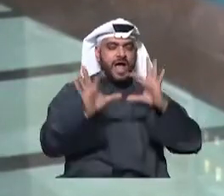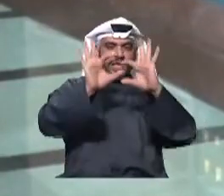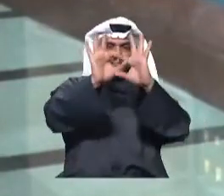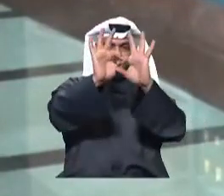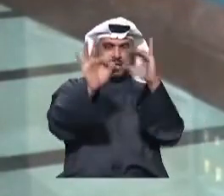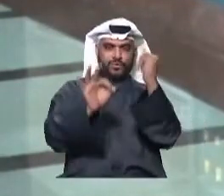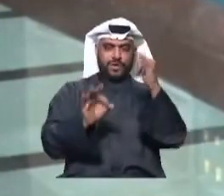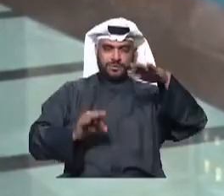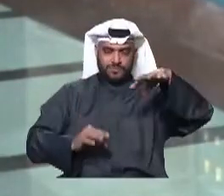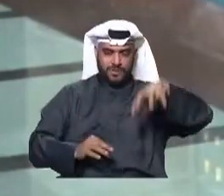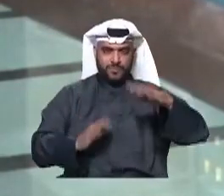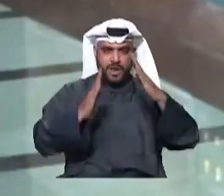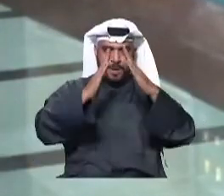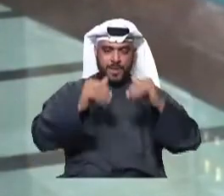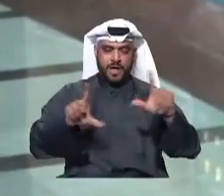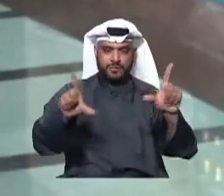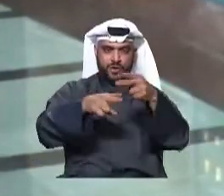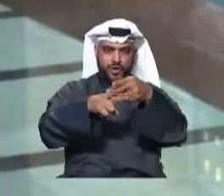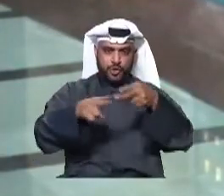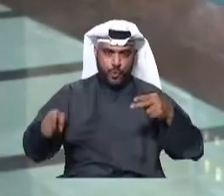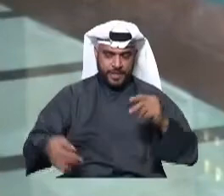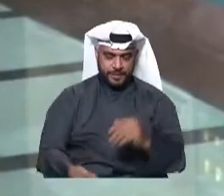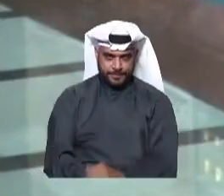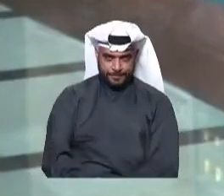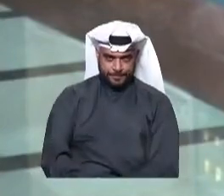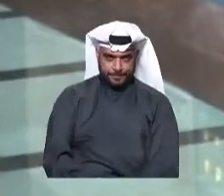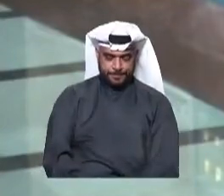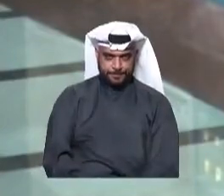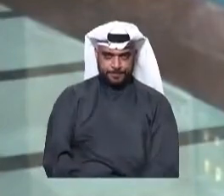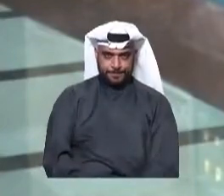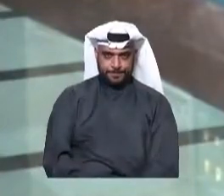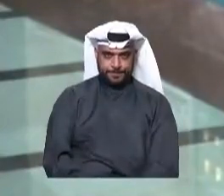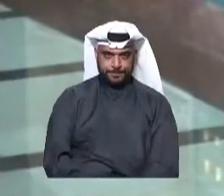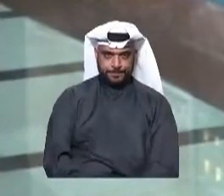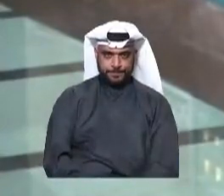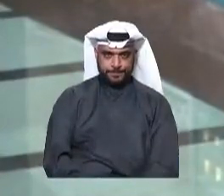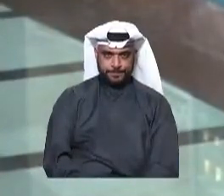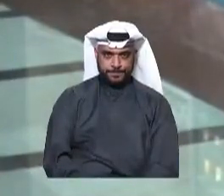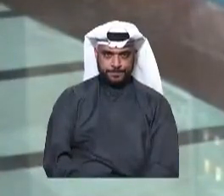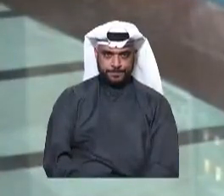الدول العربية بالقاهرة، أمل مسعد، تلفزيون دولة الكويت.